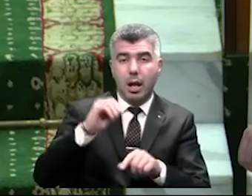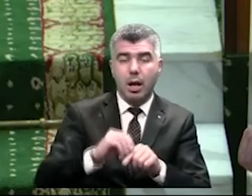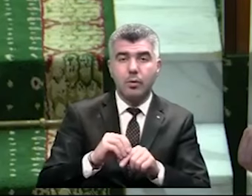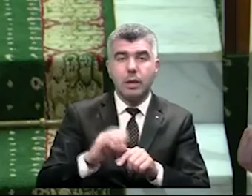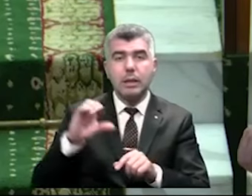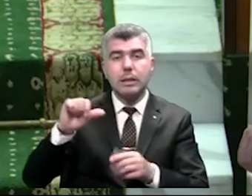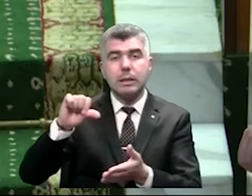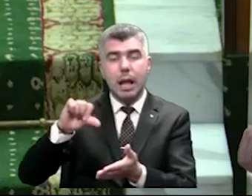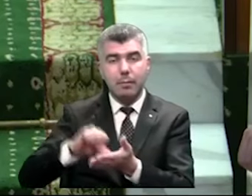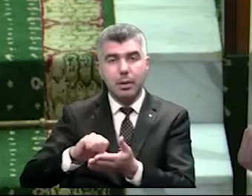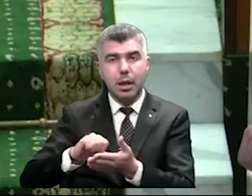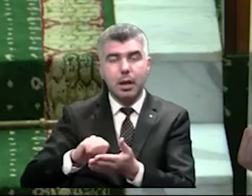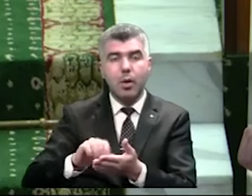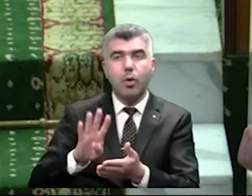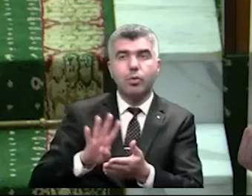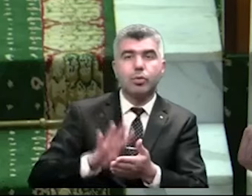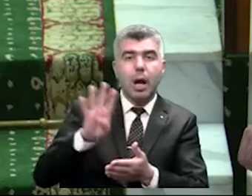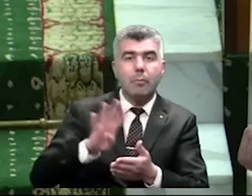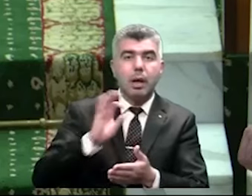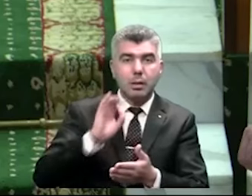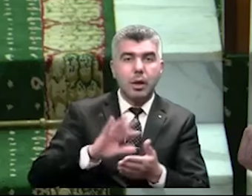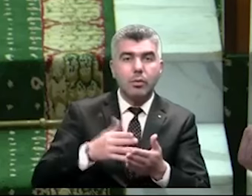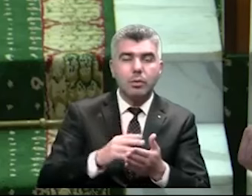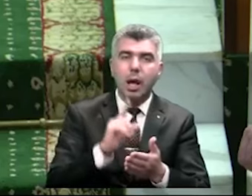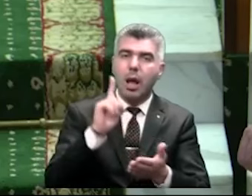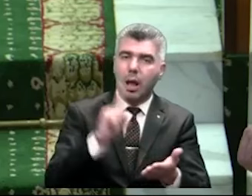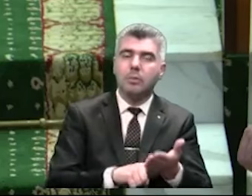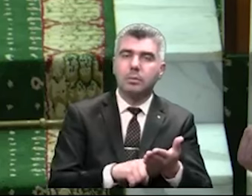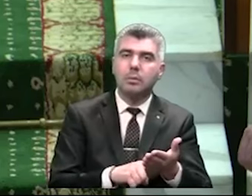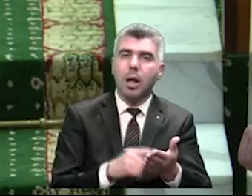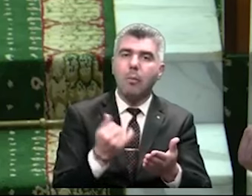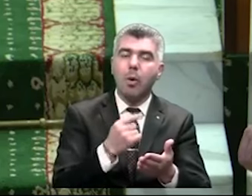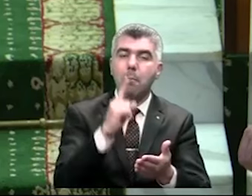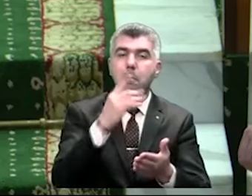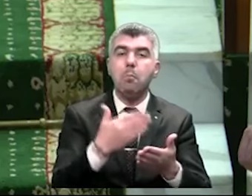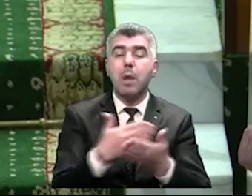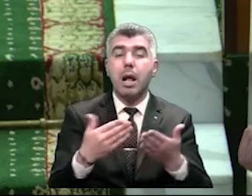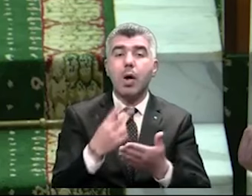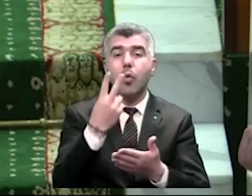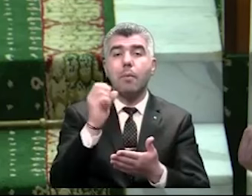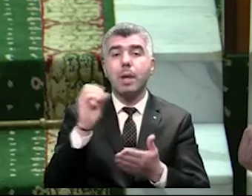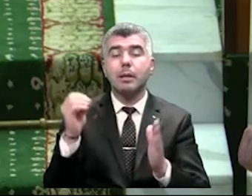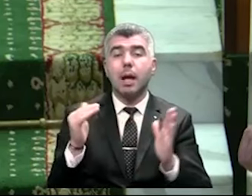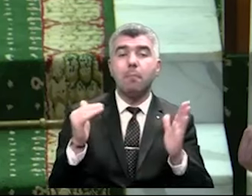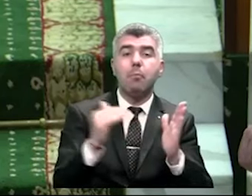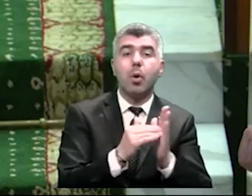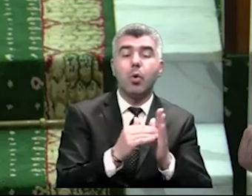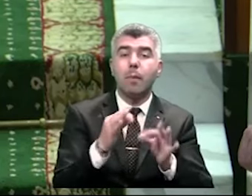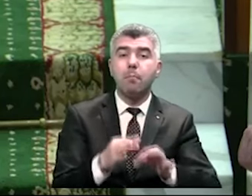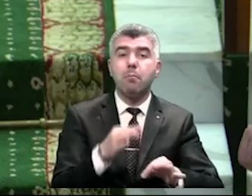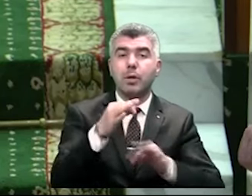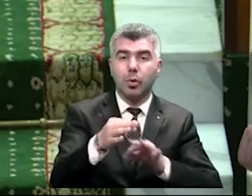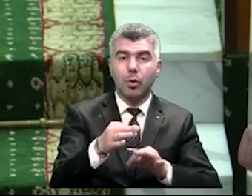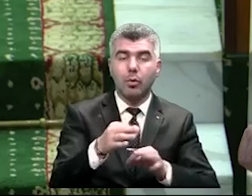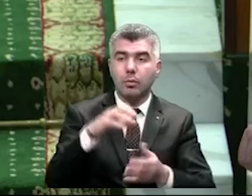وحوض كذلك اللوكوس باش اننا نضمن واحد مليار و 200 مليون متر مكعب اللي غ تبدا تمشي توصل